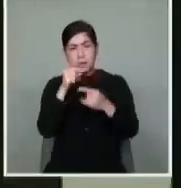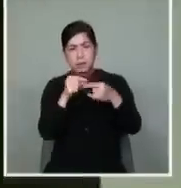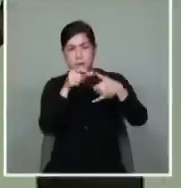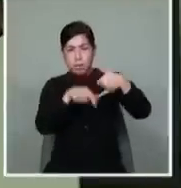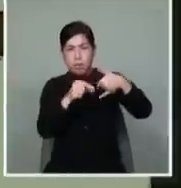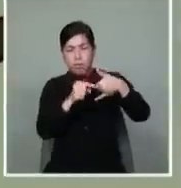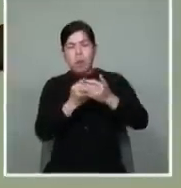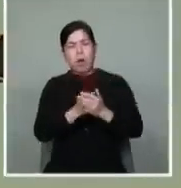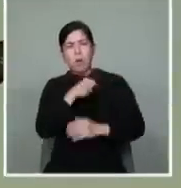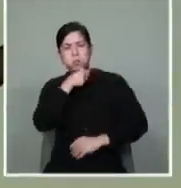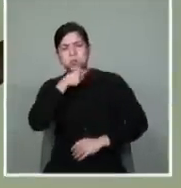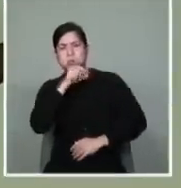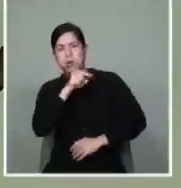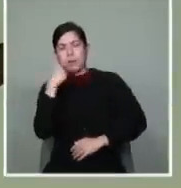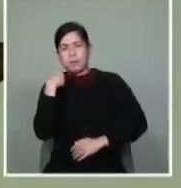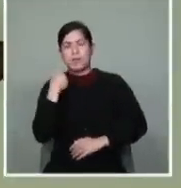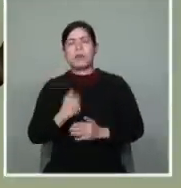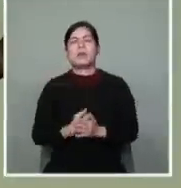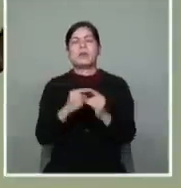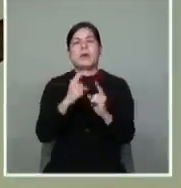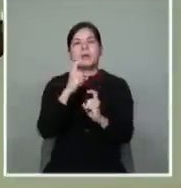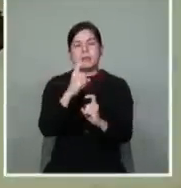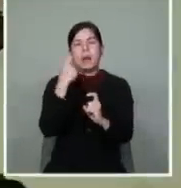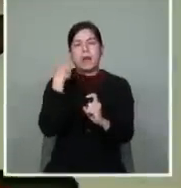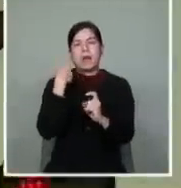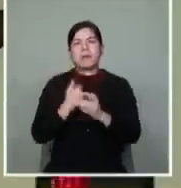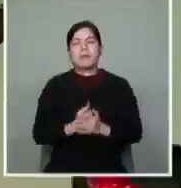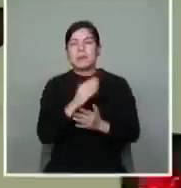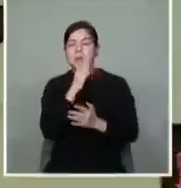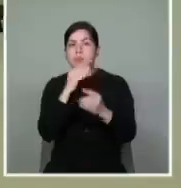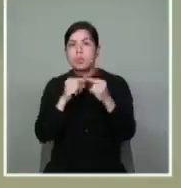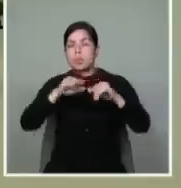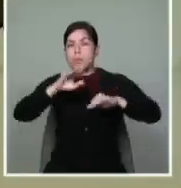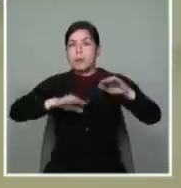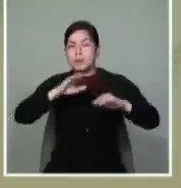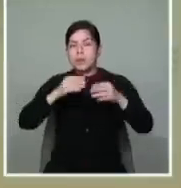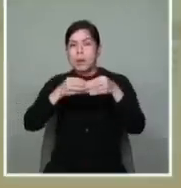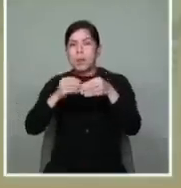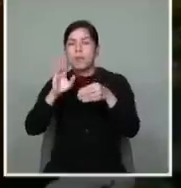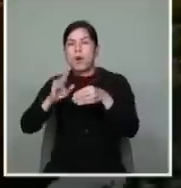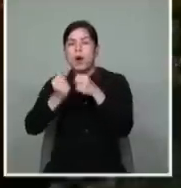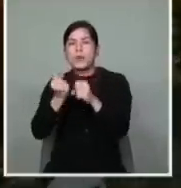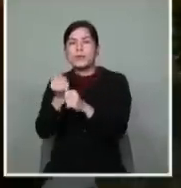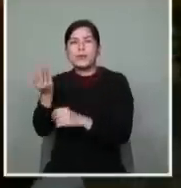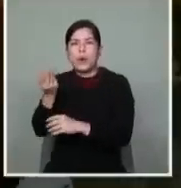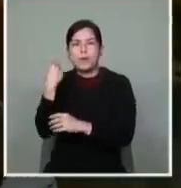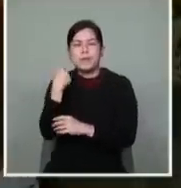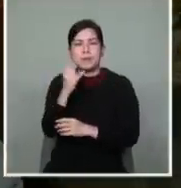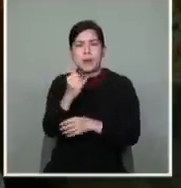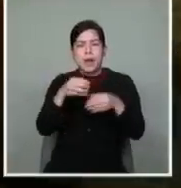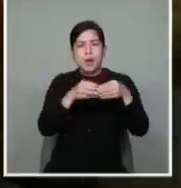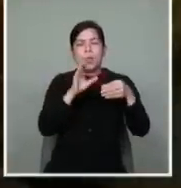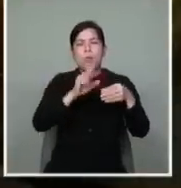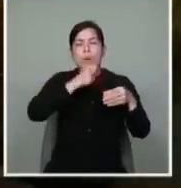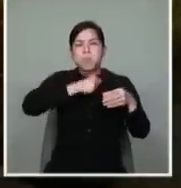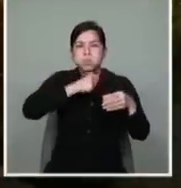ผู้สูงวัยจะมีความเสี่ยงมากกว่าคนที่อายุน้อยกว่าเมื่อติดโควิด-19ผู้สูงวัยอาจจะมีอาการป่วยที่หนักกว่า